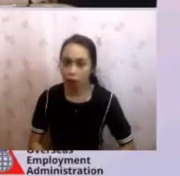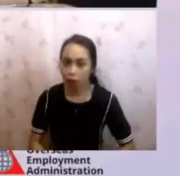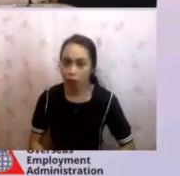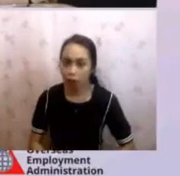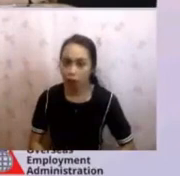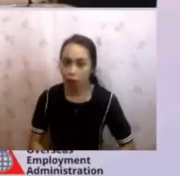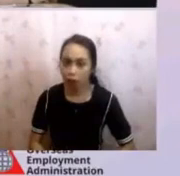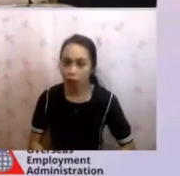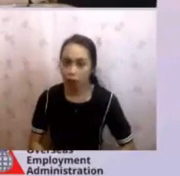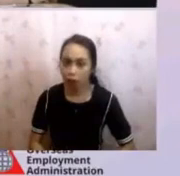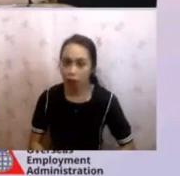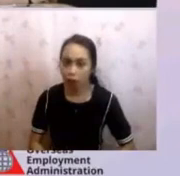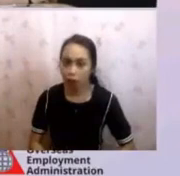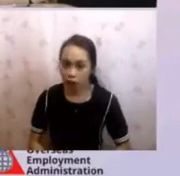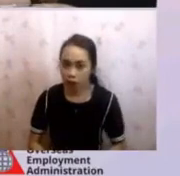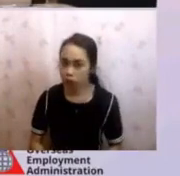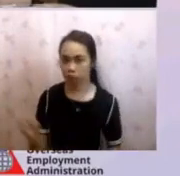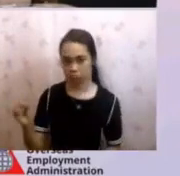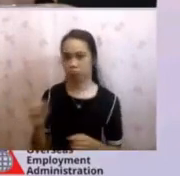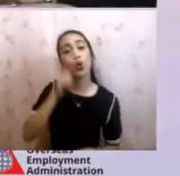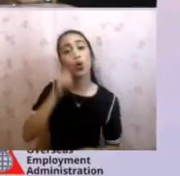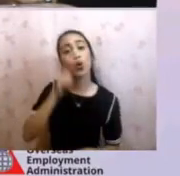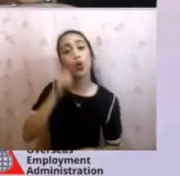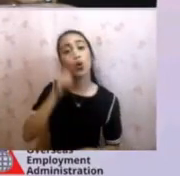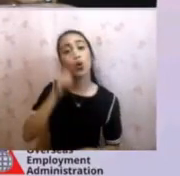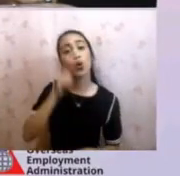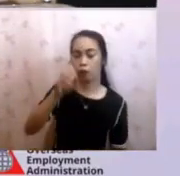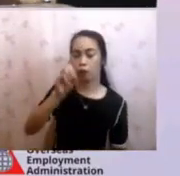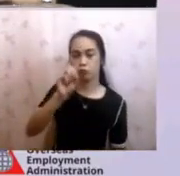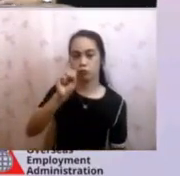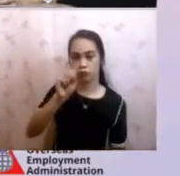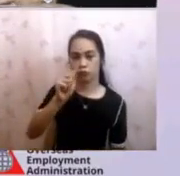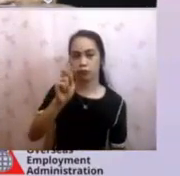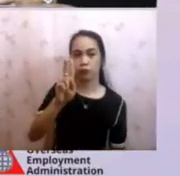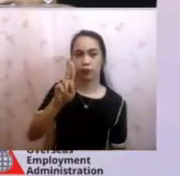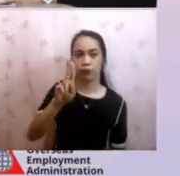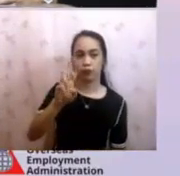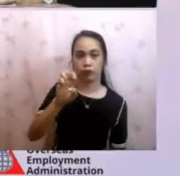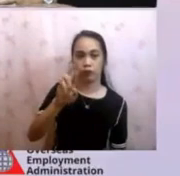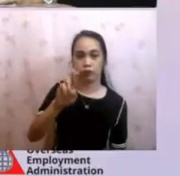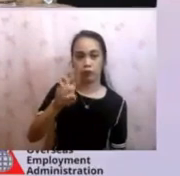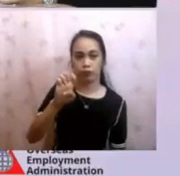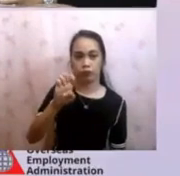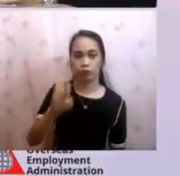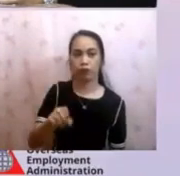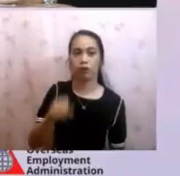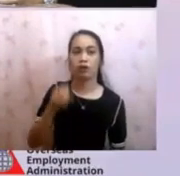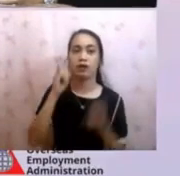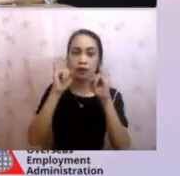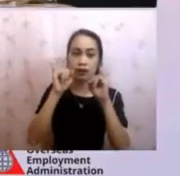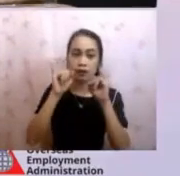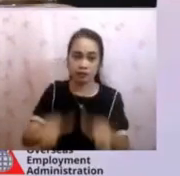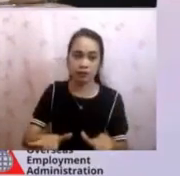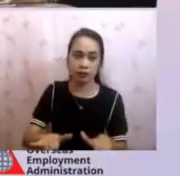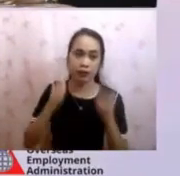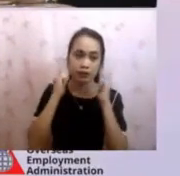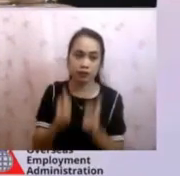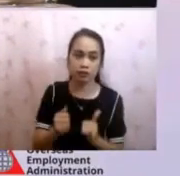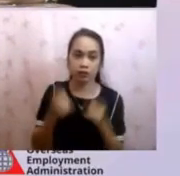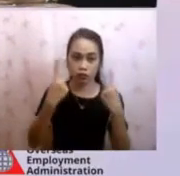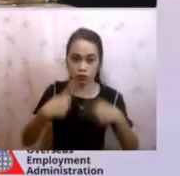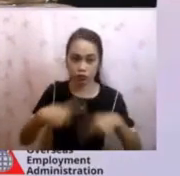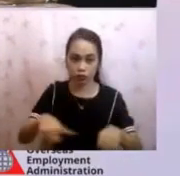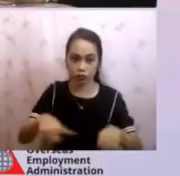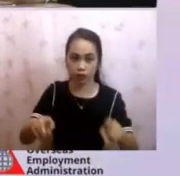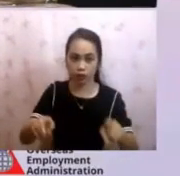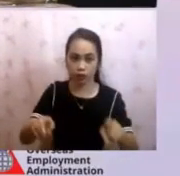kay mag-slouch na lang ka, kag ikapoy na ka magsigigana. Always check your posture. Stay still during interruption. So there